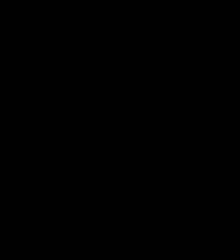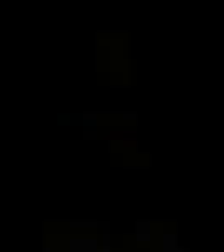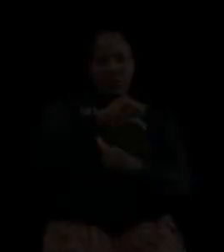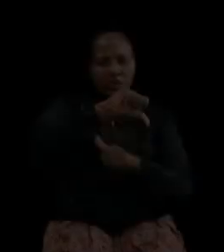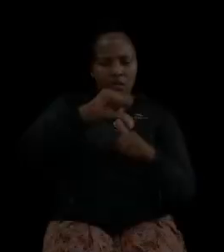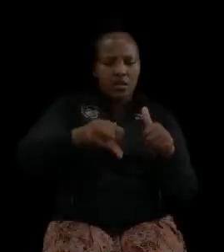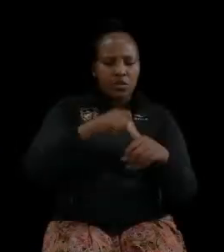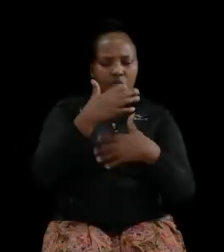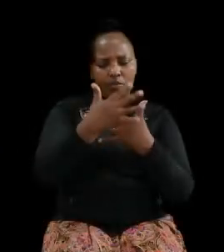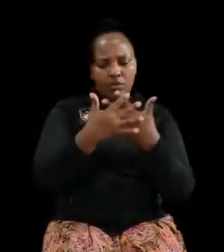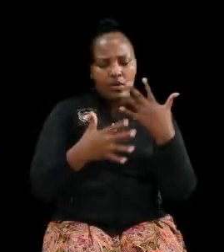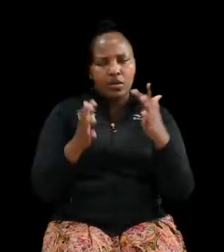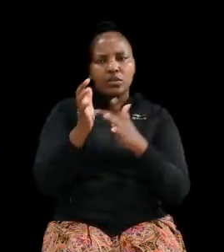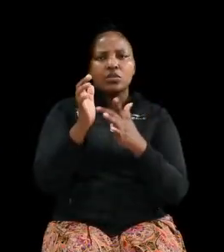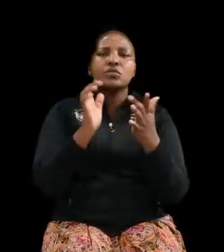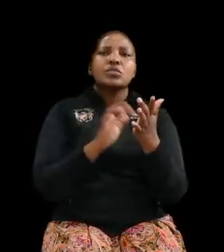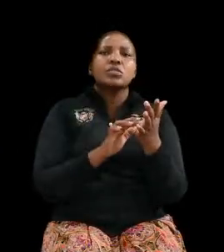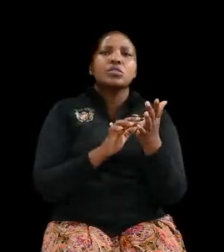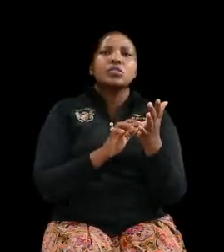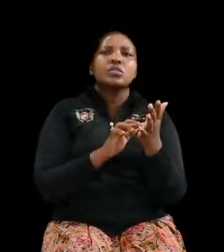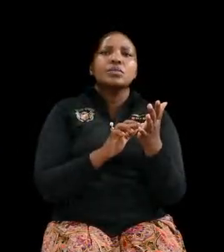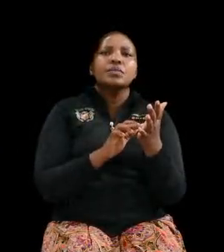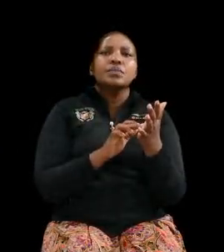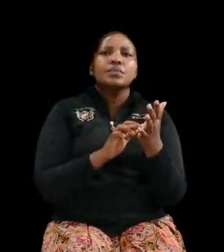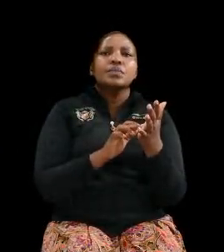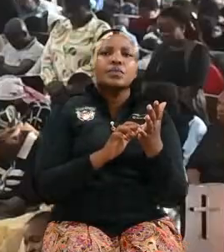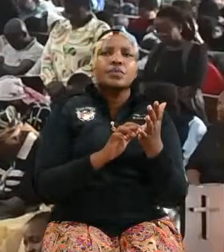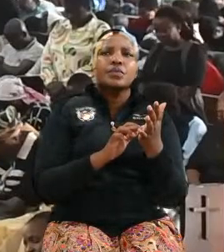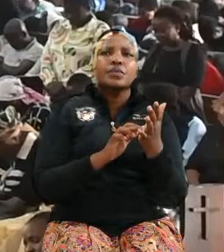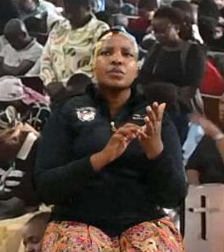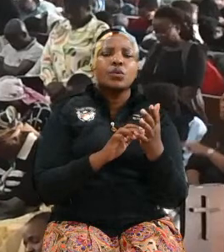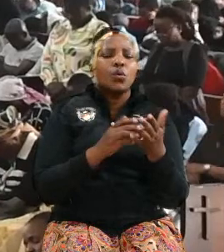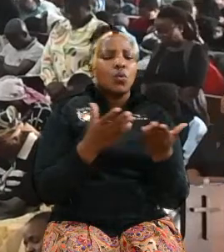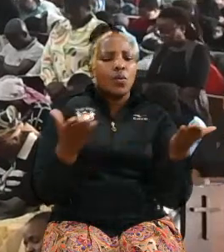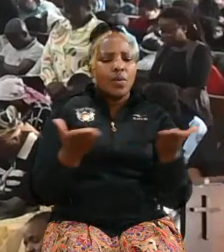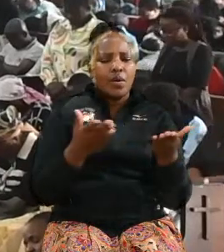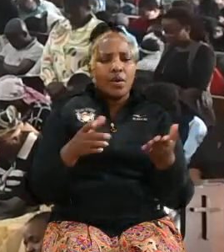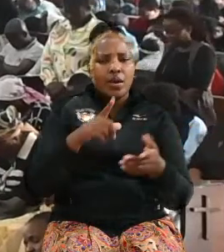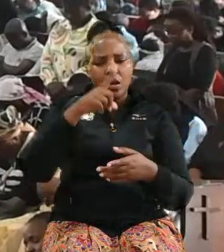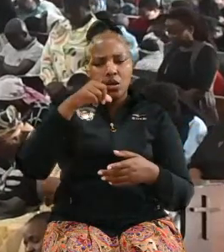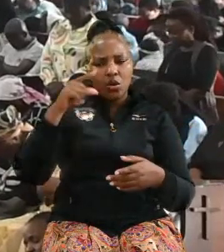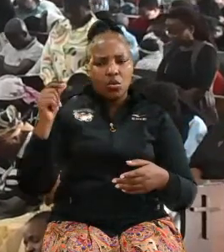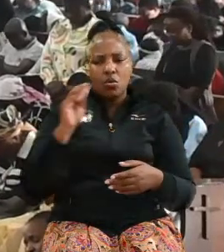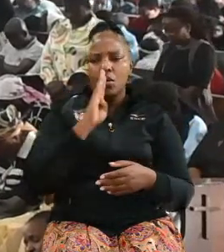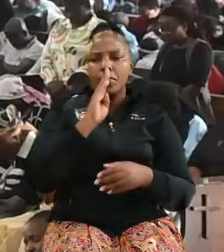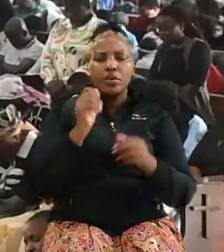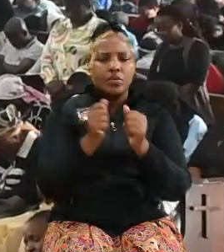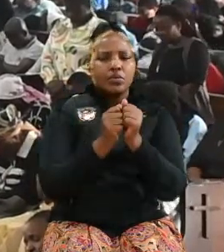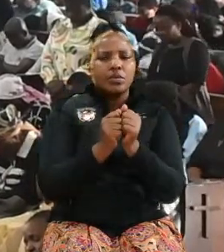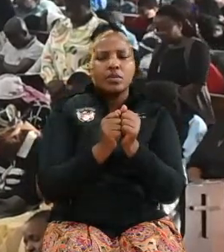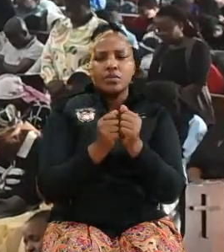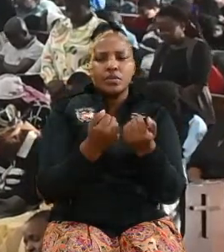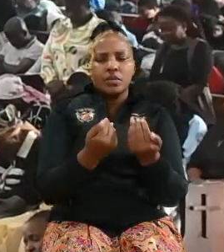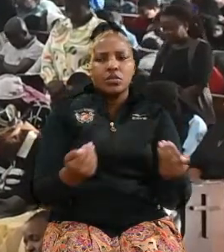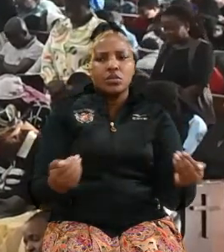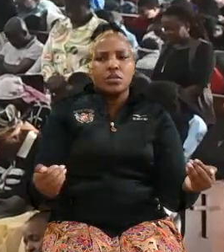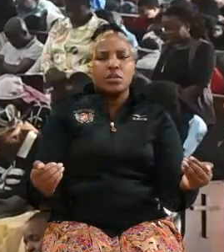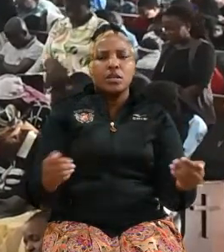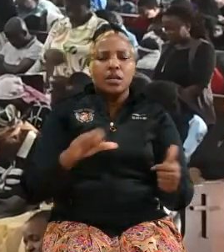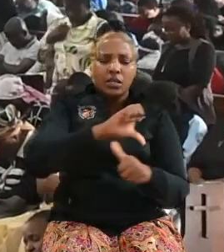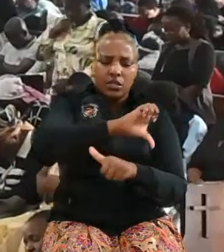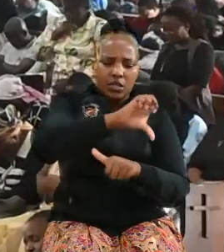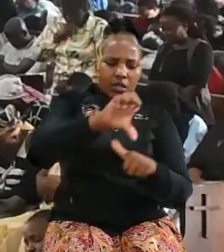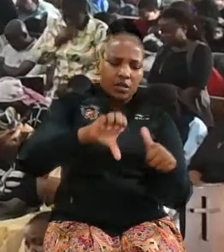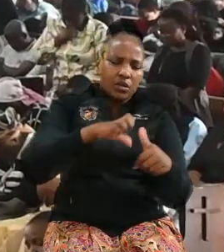damu yako ya Yesu Kristo Jehova. Popote waendapo Bwana, uweze kuwa pamoja nao Bwana. Wazingile na